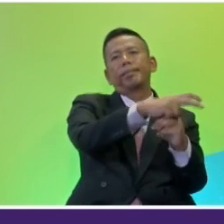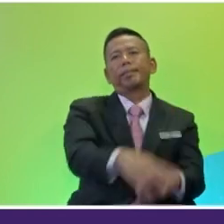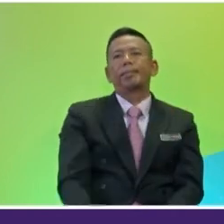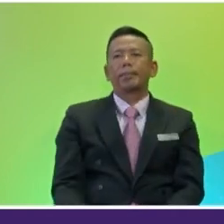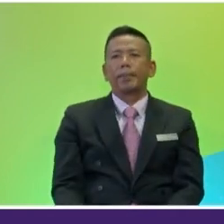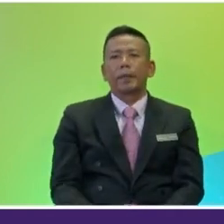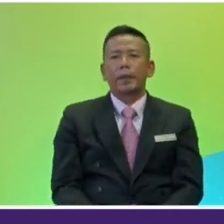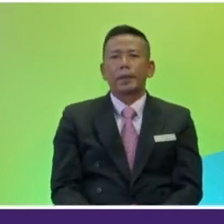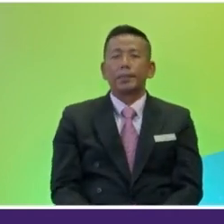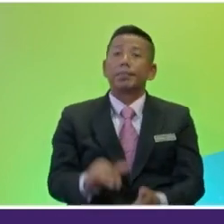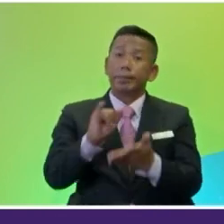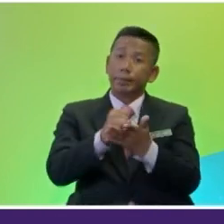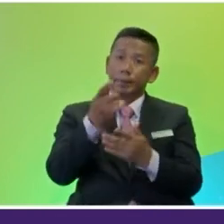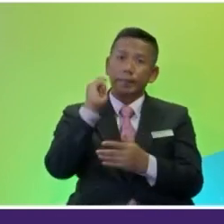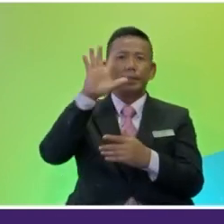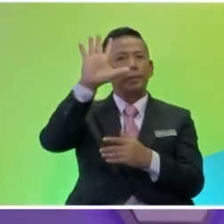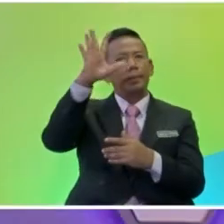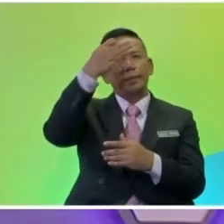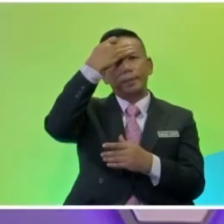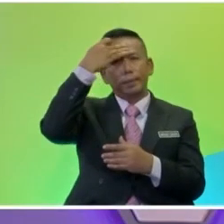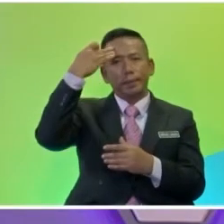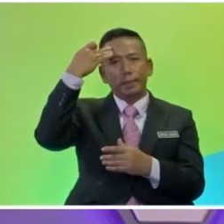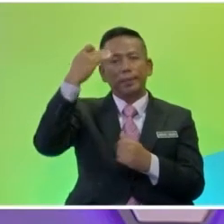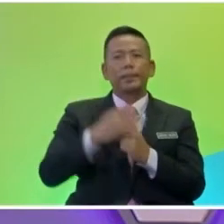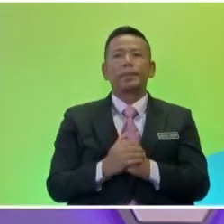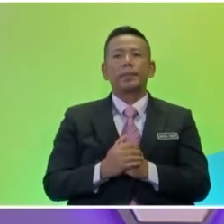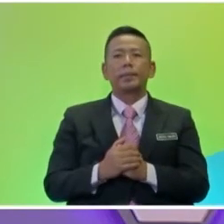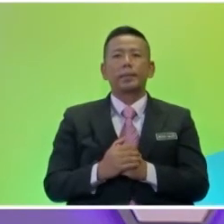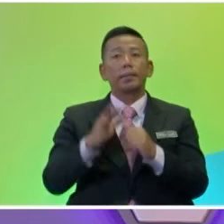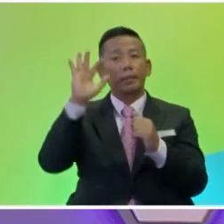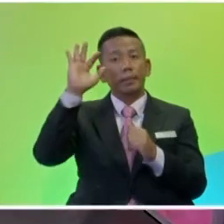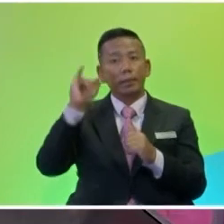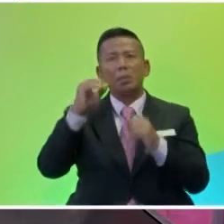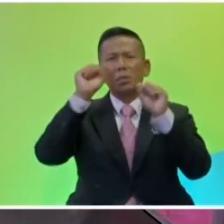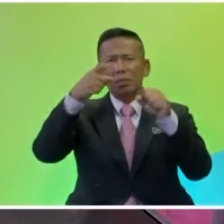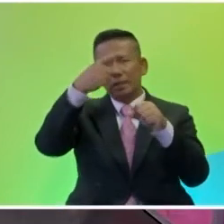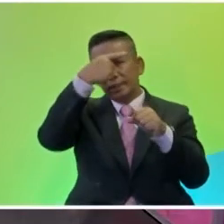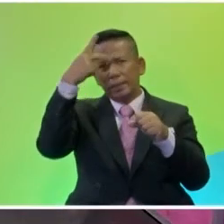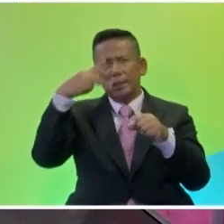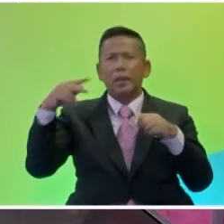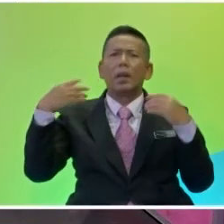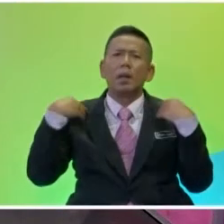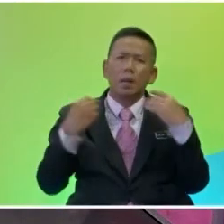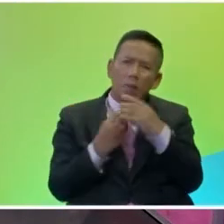mikroorganisme itulah tadi lima faktor yang belum menyebabkan bakteri